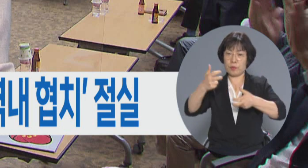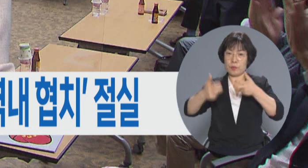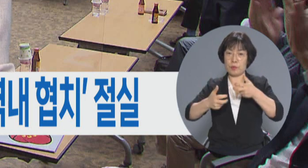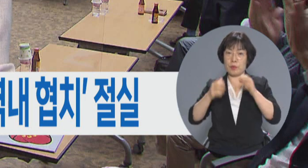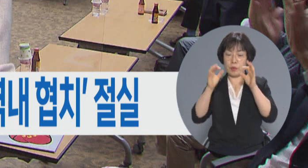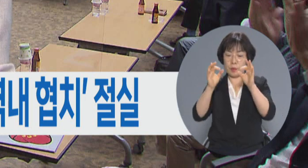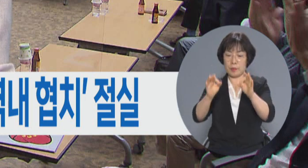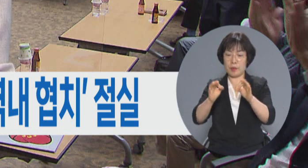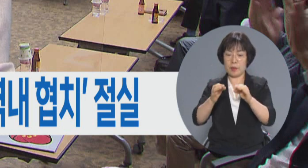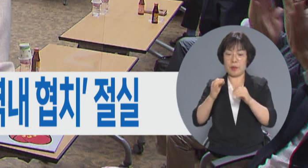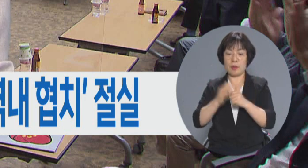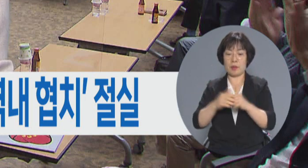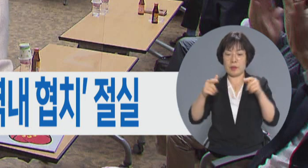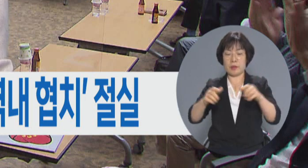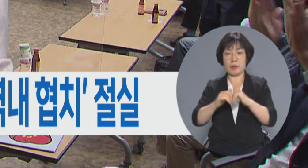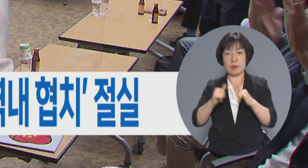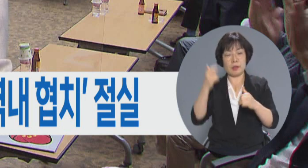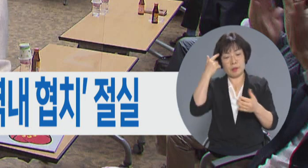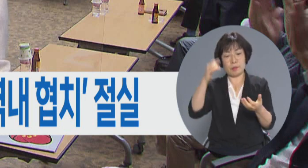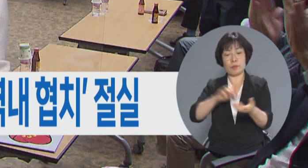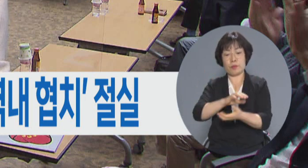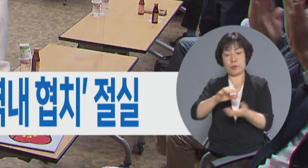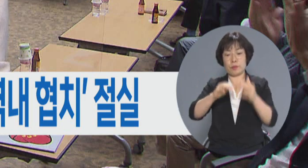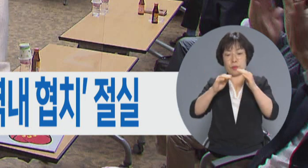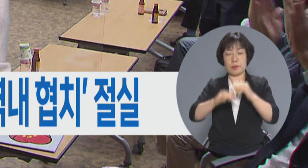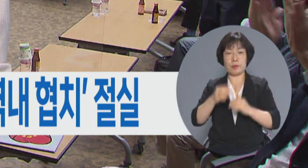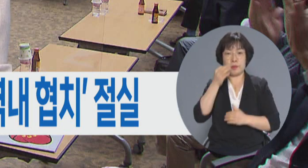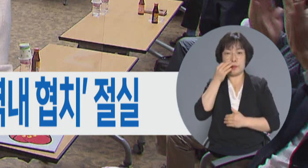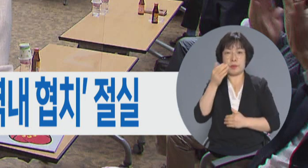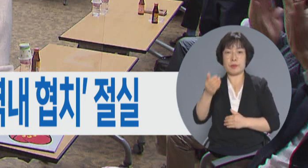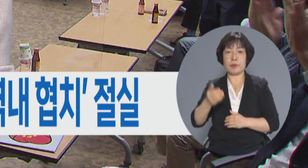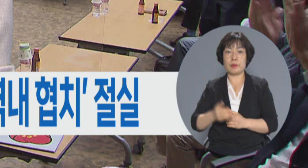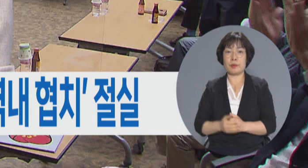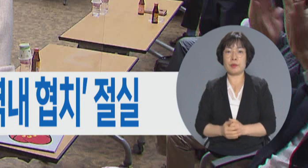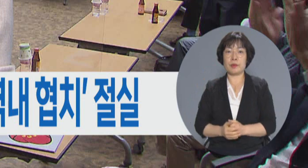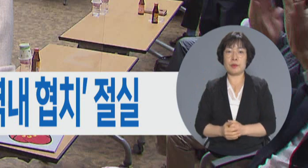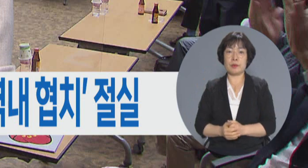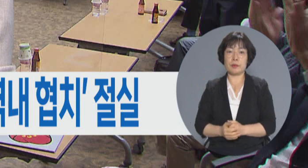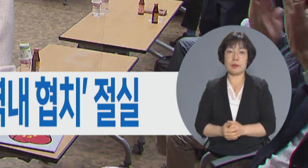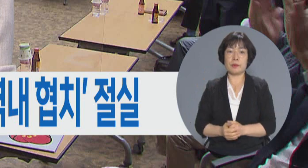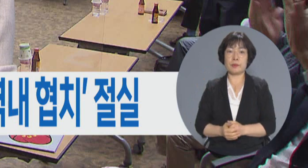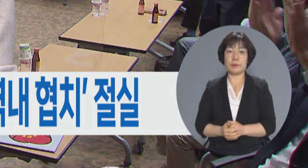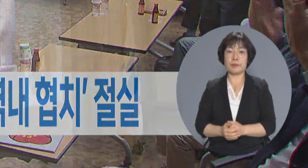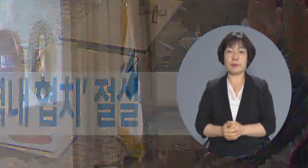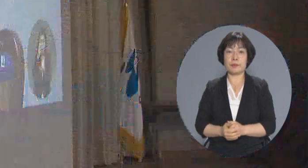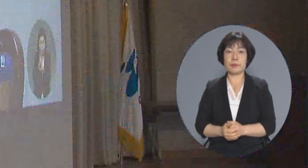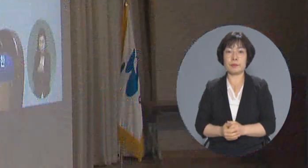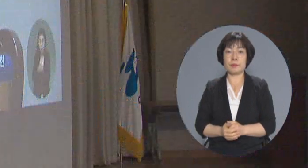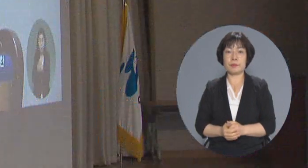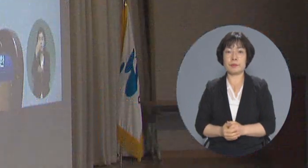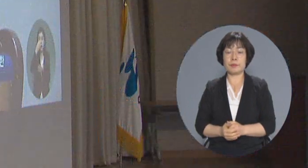보여 지역민들을 혼란스럽게 했습니다. 최우식 기자가 보도합니다.